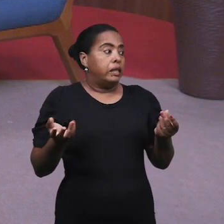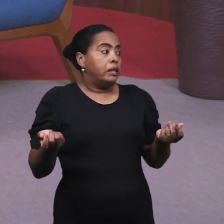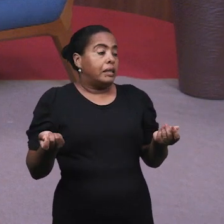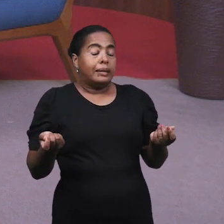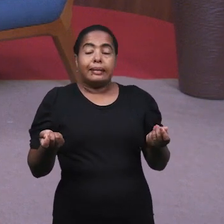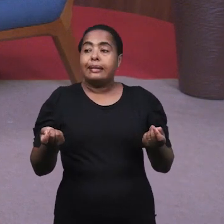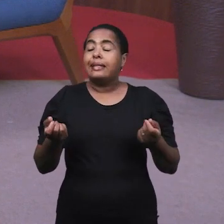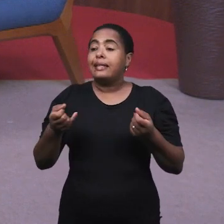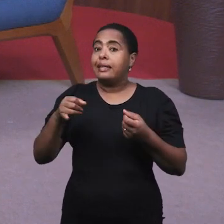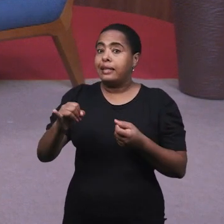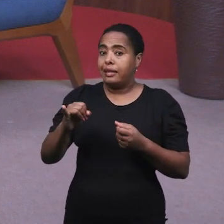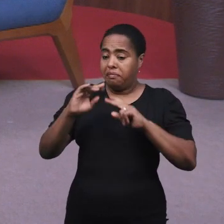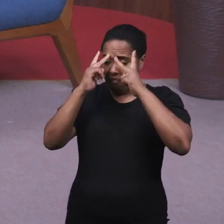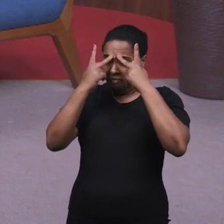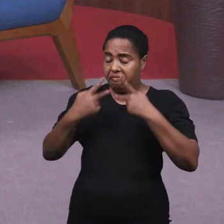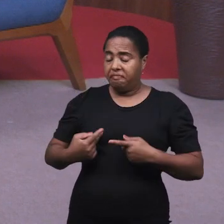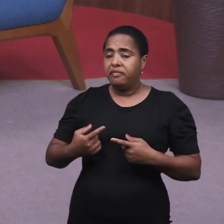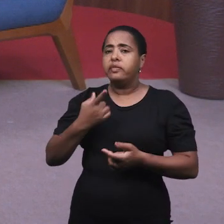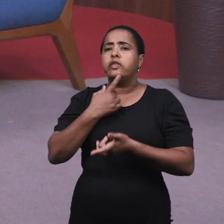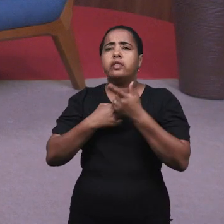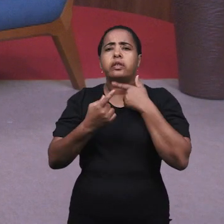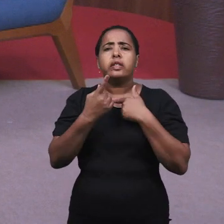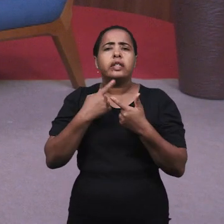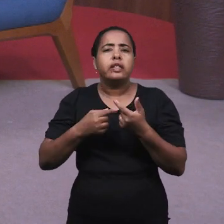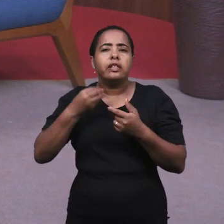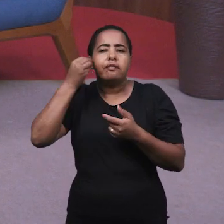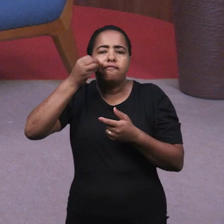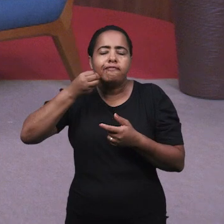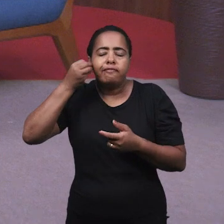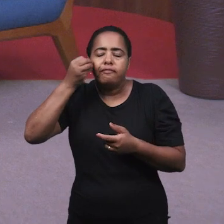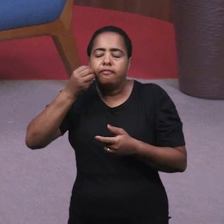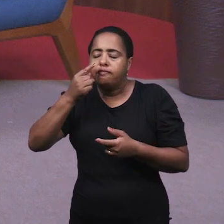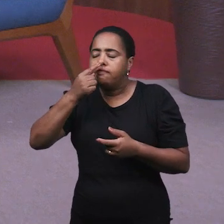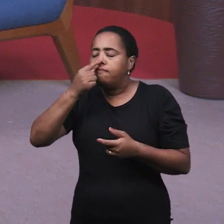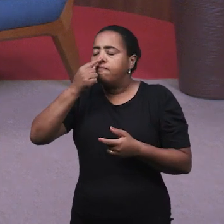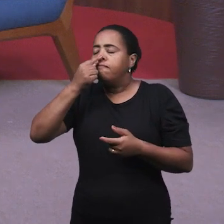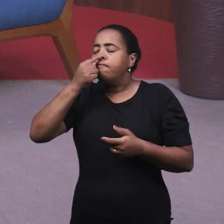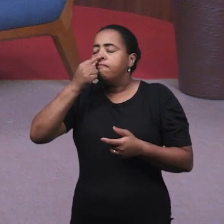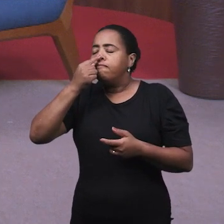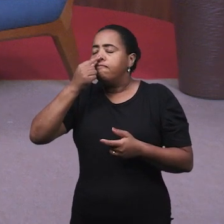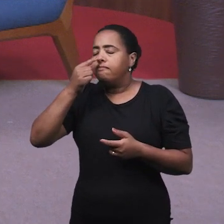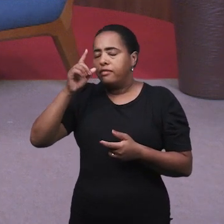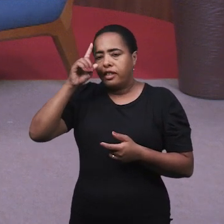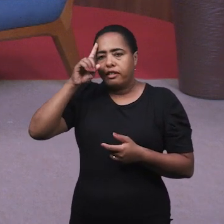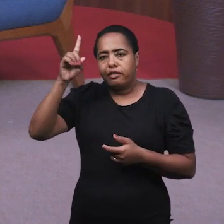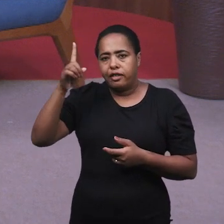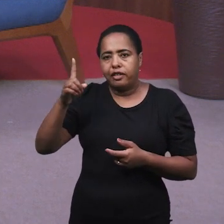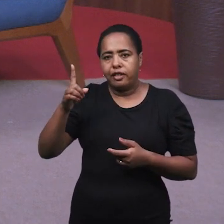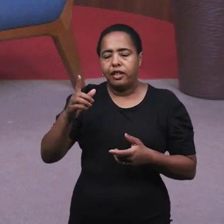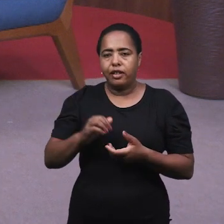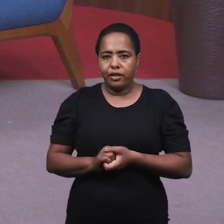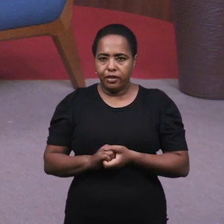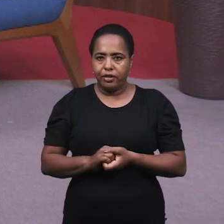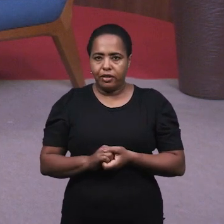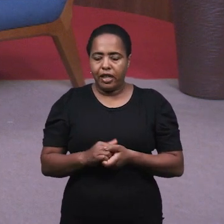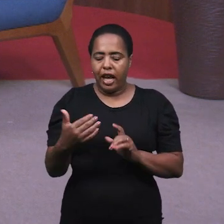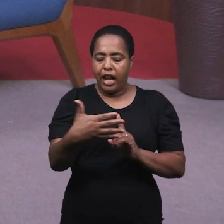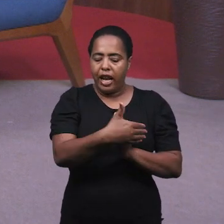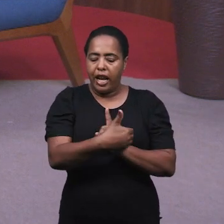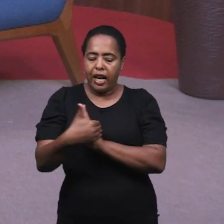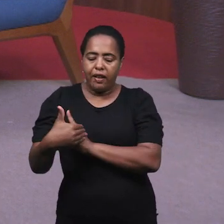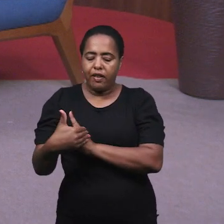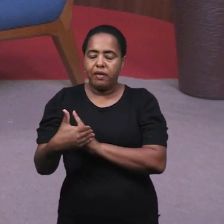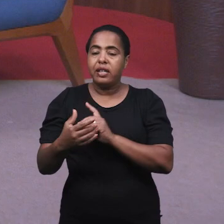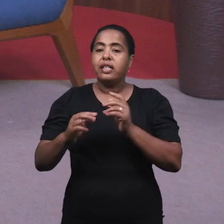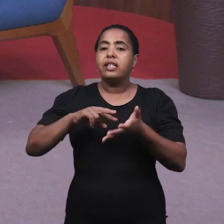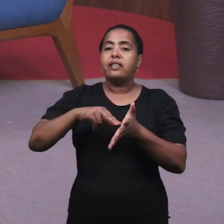si l'homme désire une expérience avec Dieu et échapper